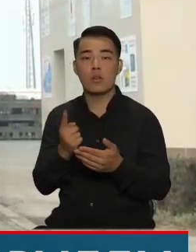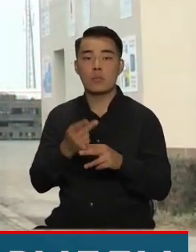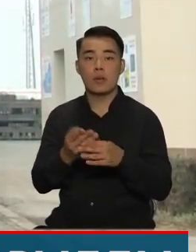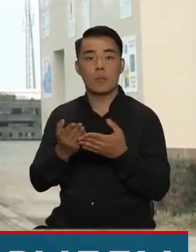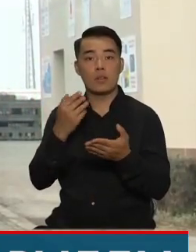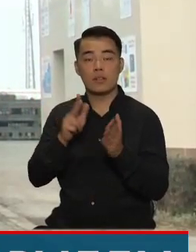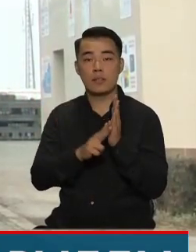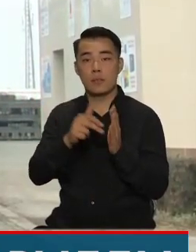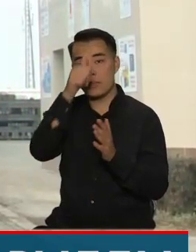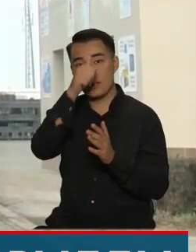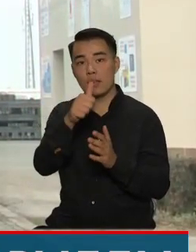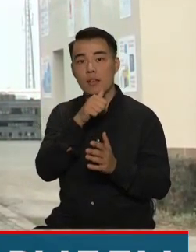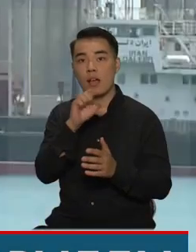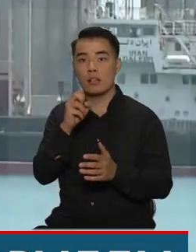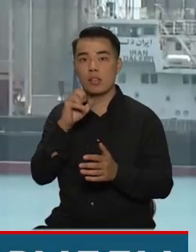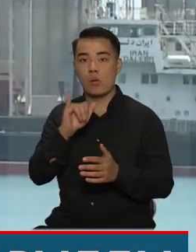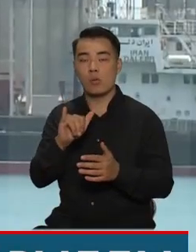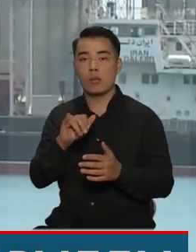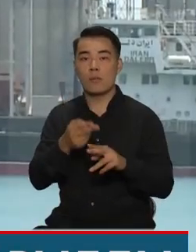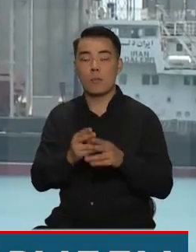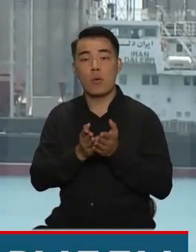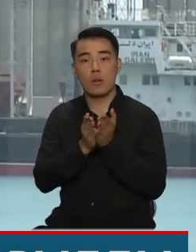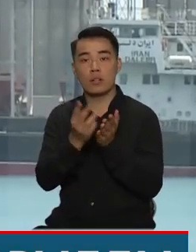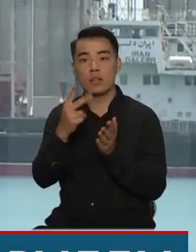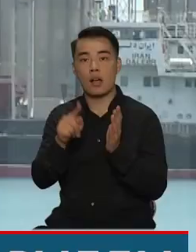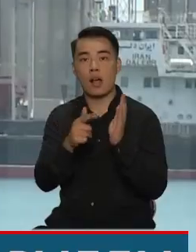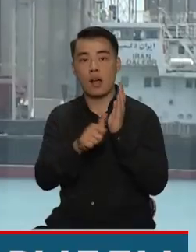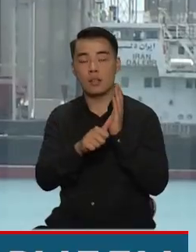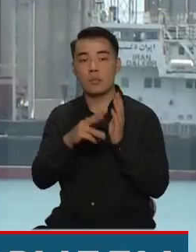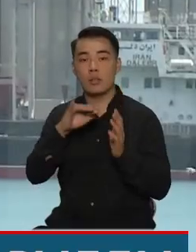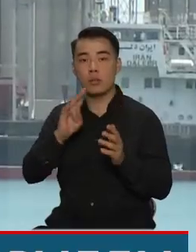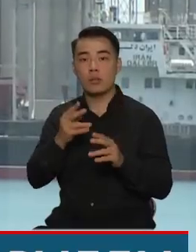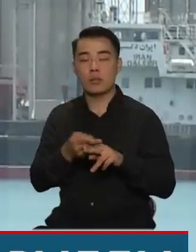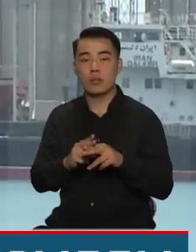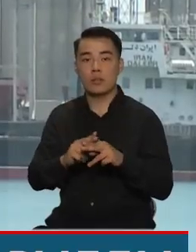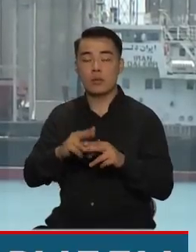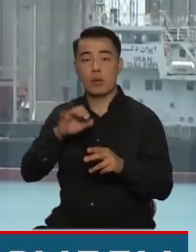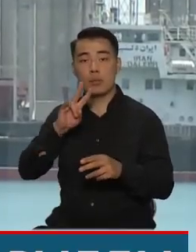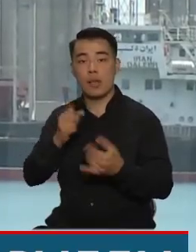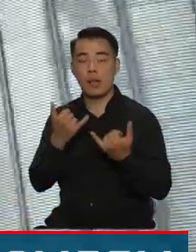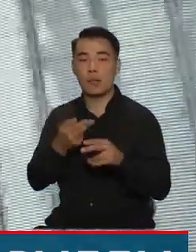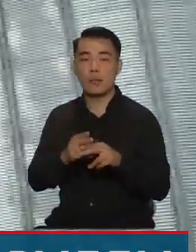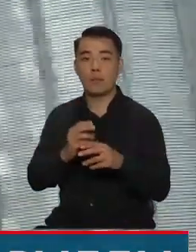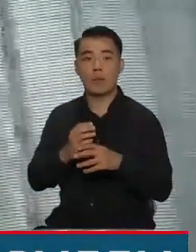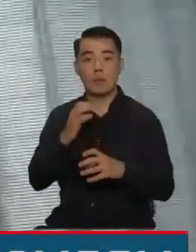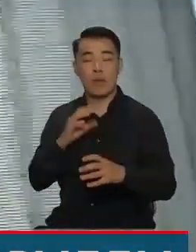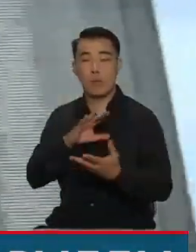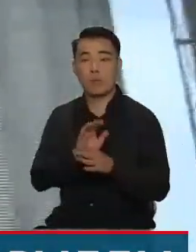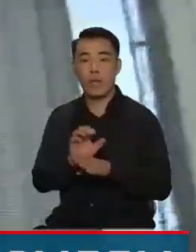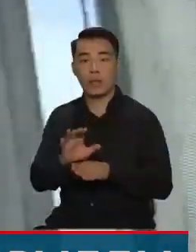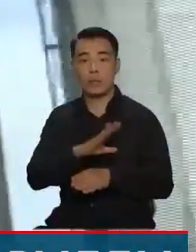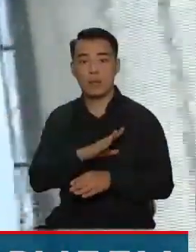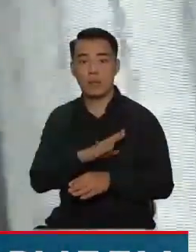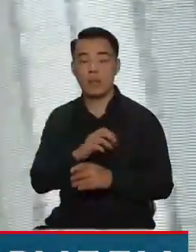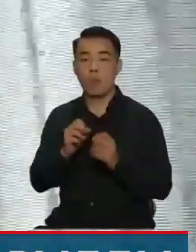айда Ақтау порты арқылы 2,6 миллион тонна жүк ауыстырылып тиелген, соның 142 мың тоннасы астық, сондай ақ